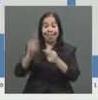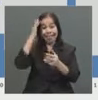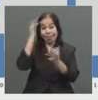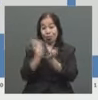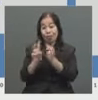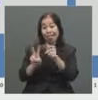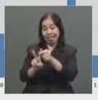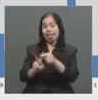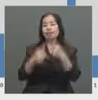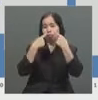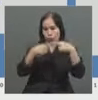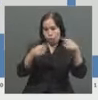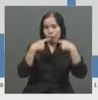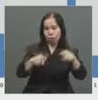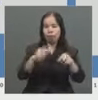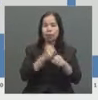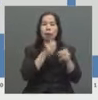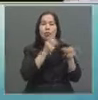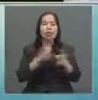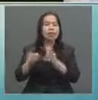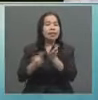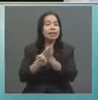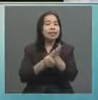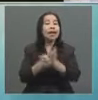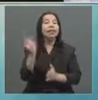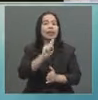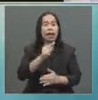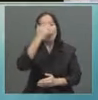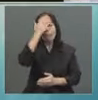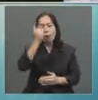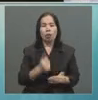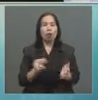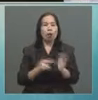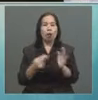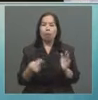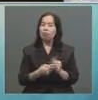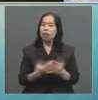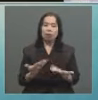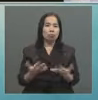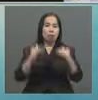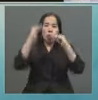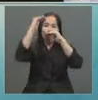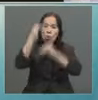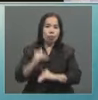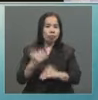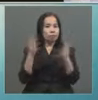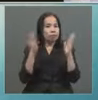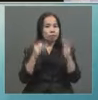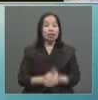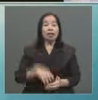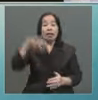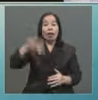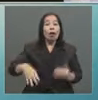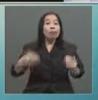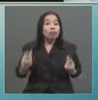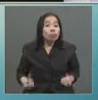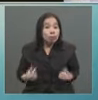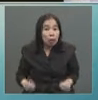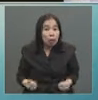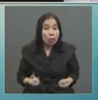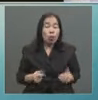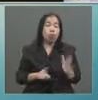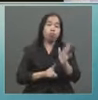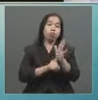ชุดข้อมูลนี้ว่าเราจะทำอย่างไรเพราะว่าไม่สามารถที่จะลดลงได้และรวมถึงสถานบันเทิงนะ